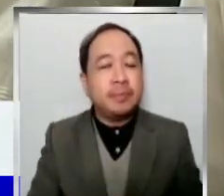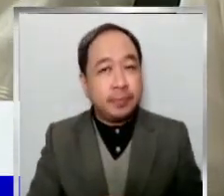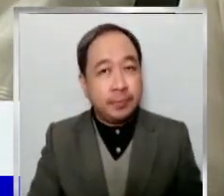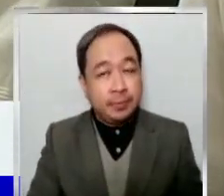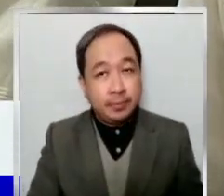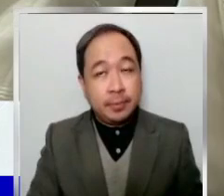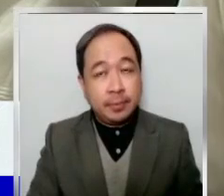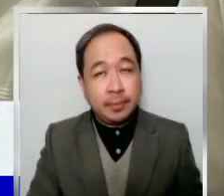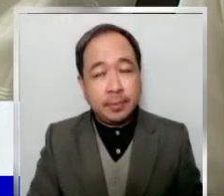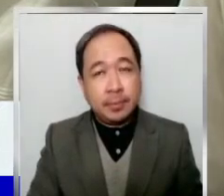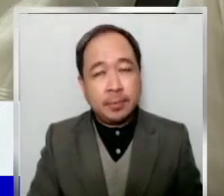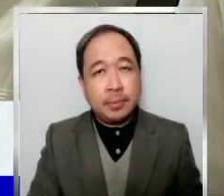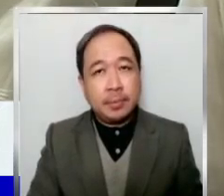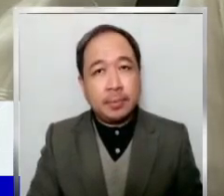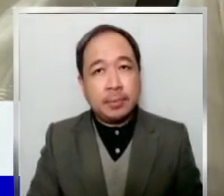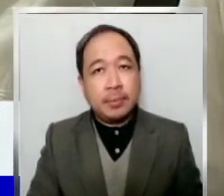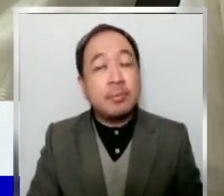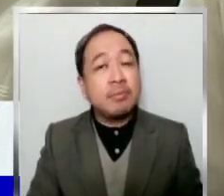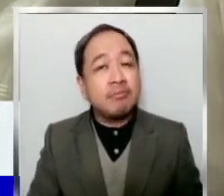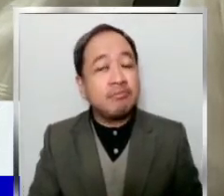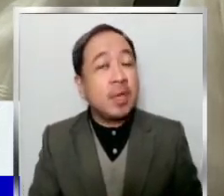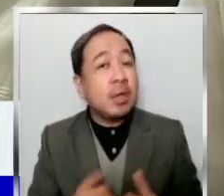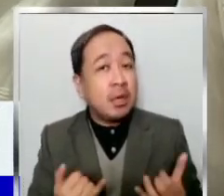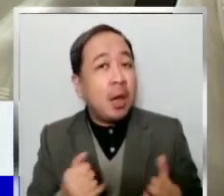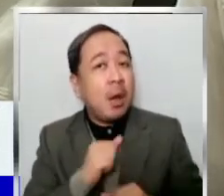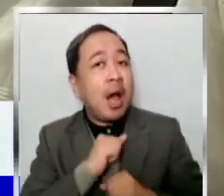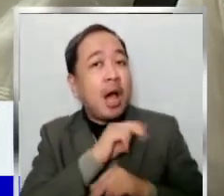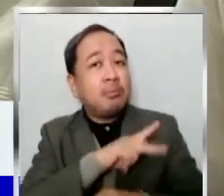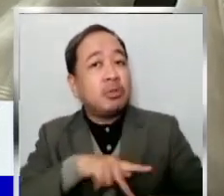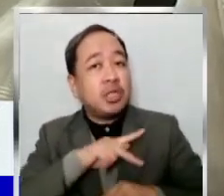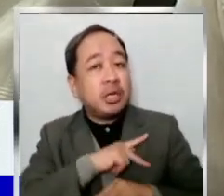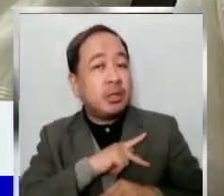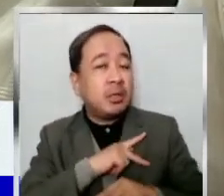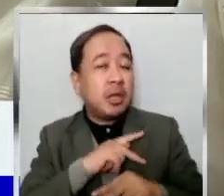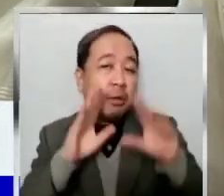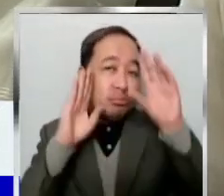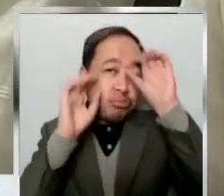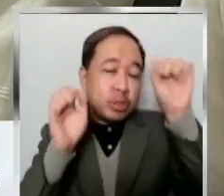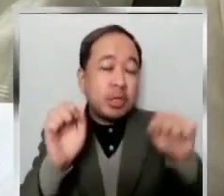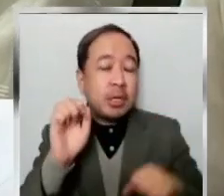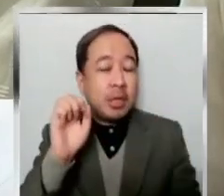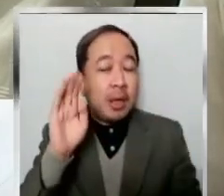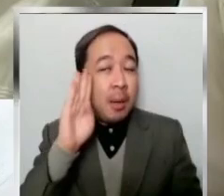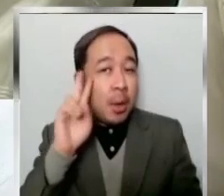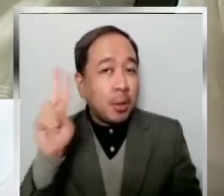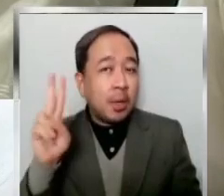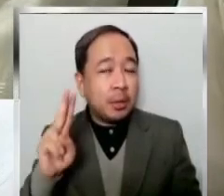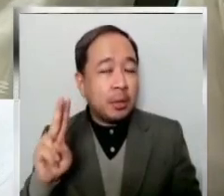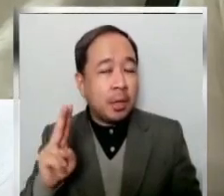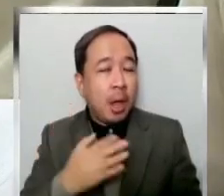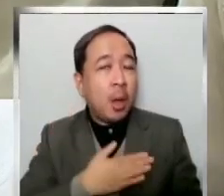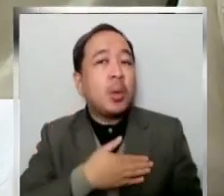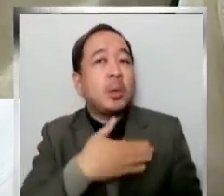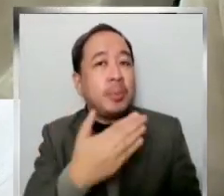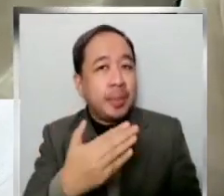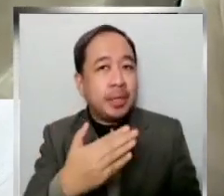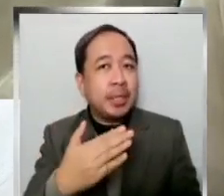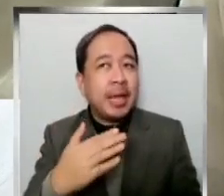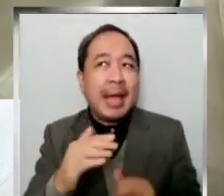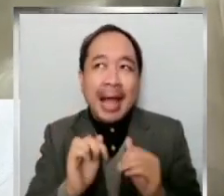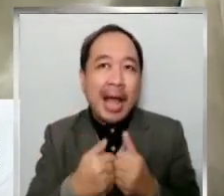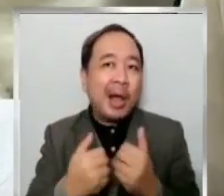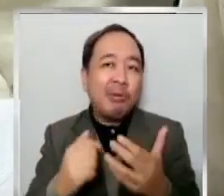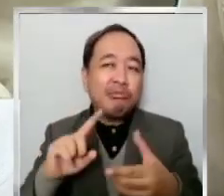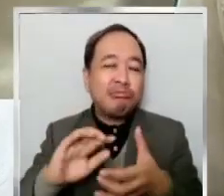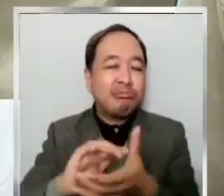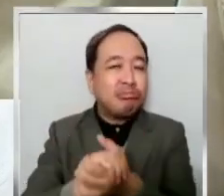We highly appreciate President Marcos' recent commitment to pursuing friendly policy toward China, and we speak